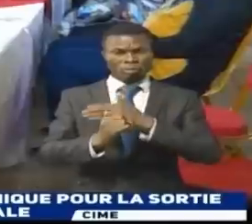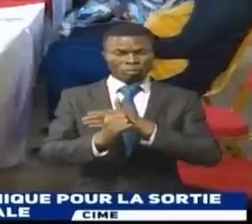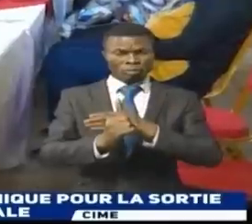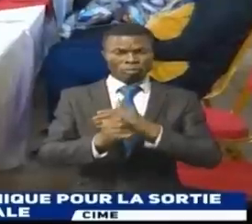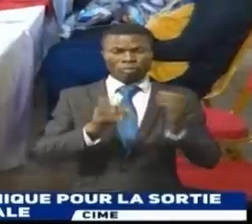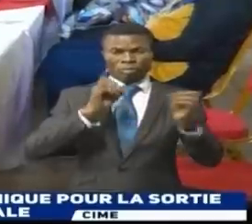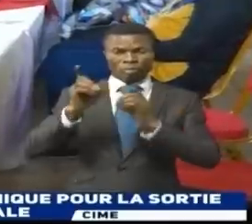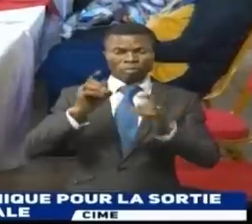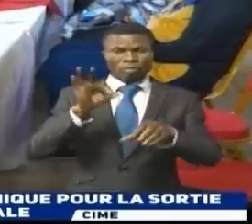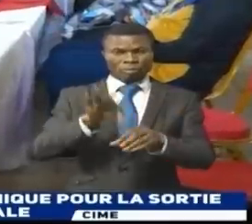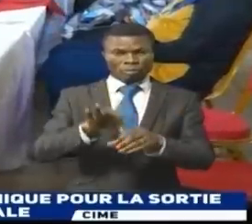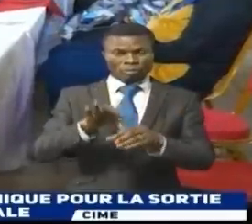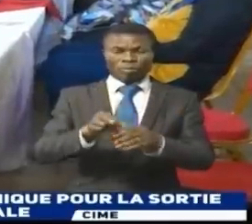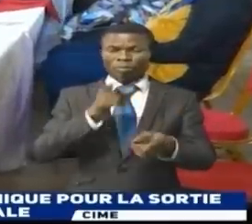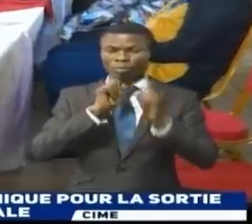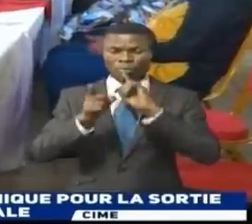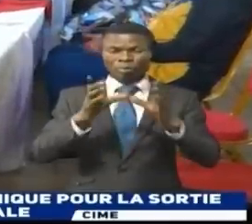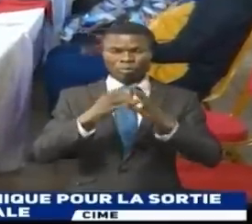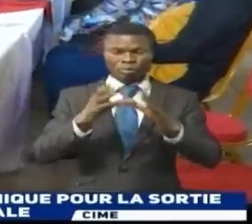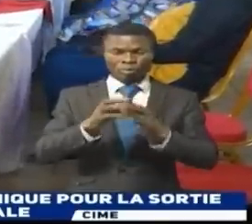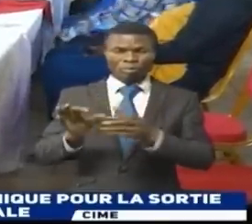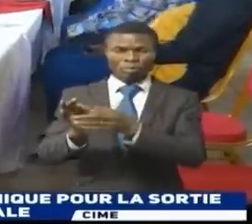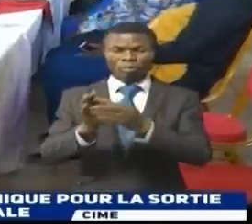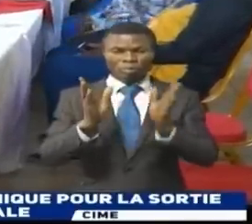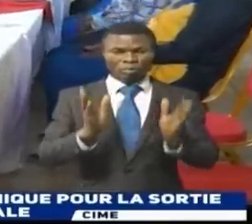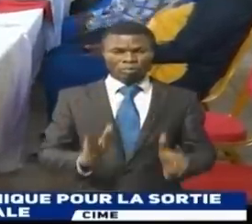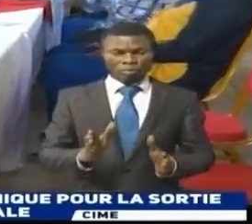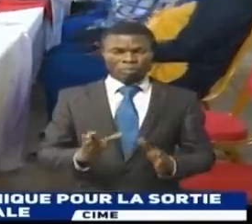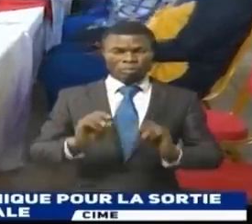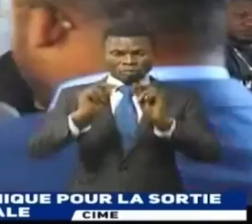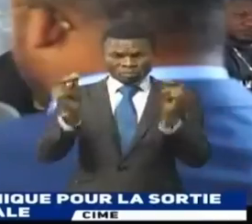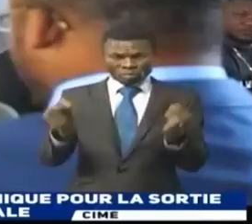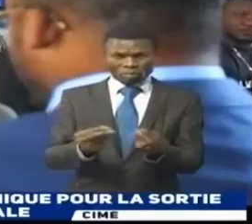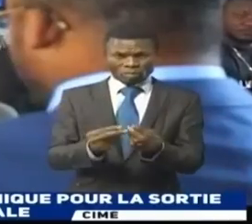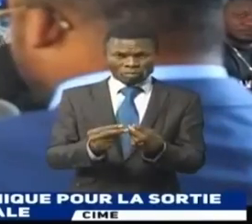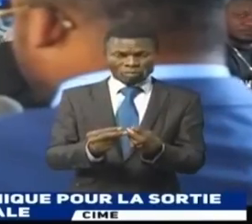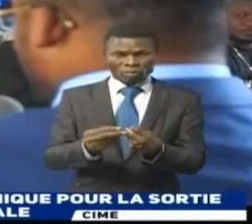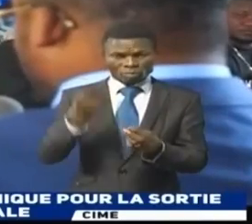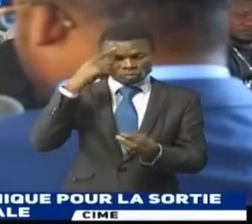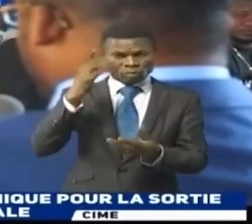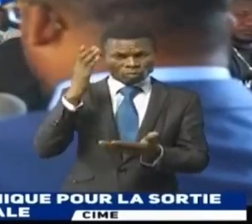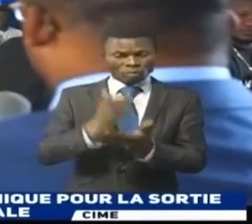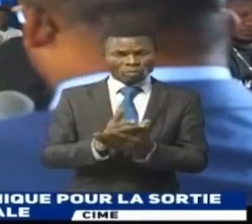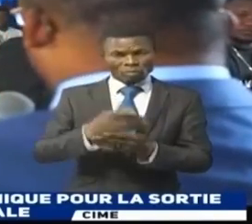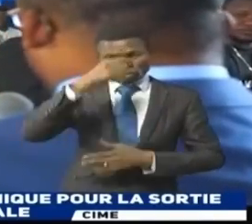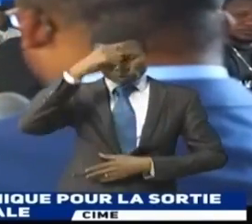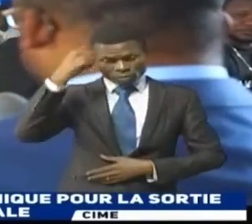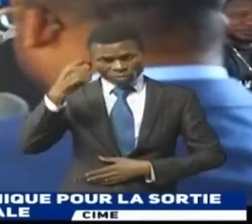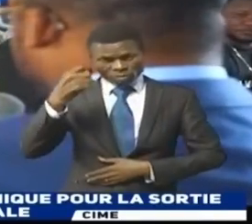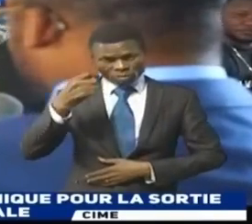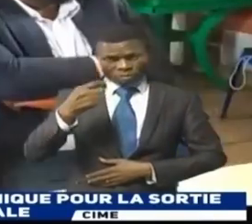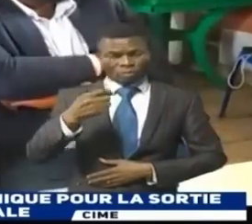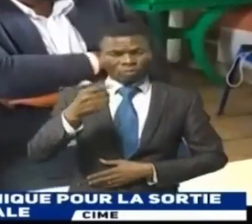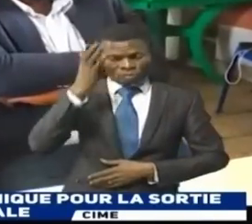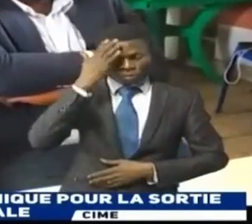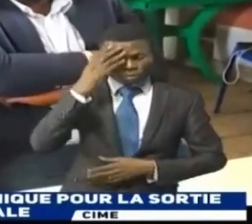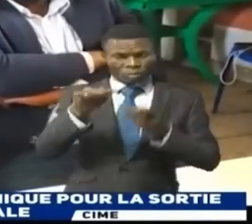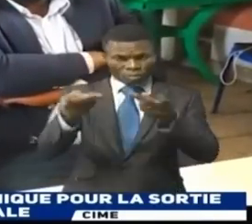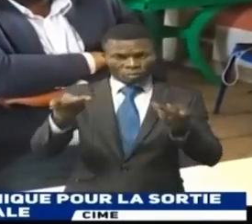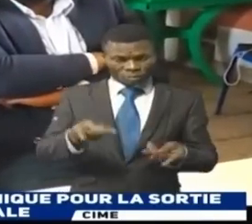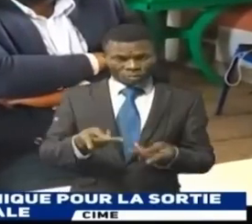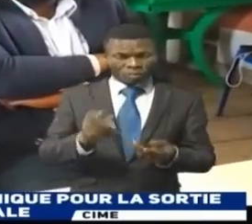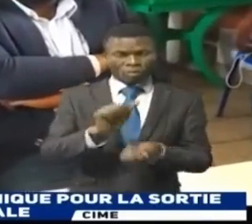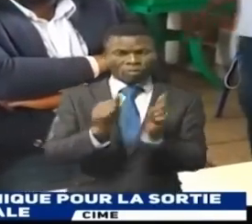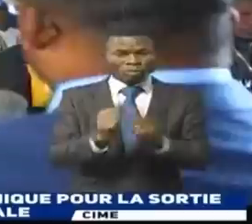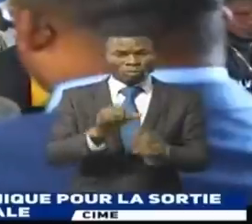médiation électorale a échangé avec le coordonnateur de la dynamique pour la sortie des crises afin de connaître sa position sur les processus